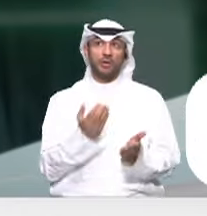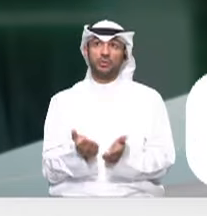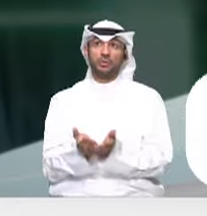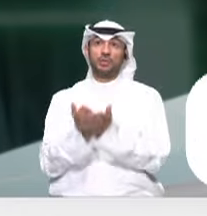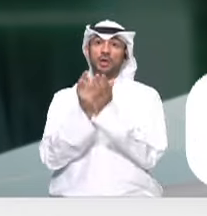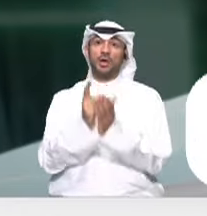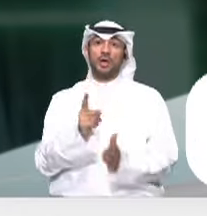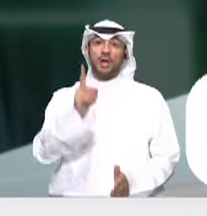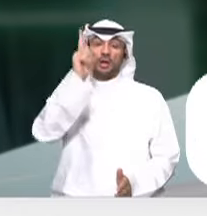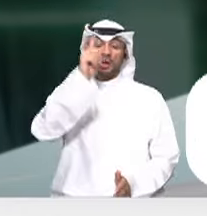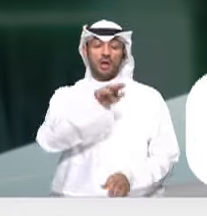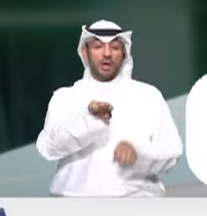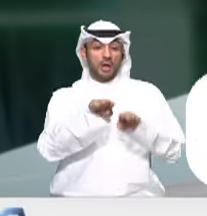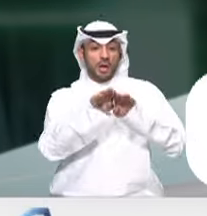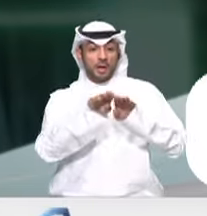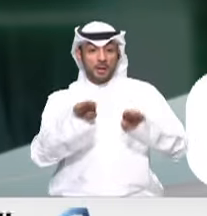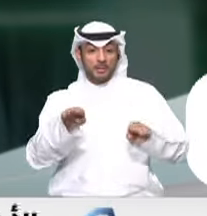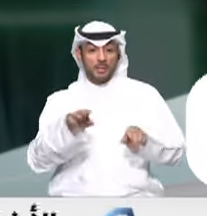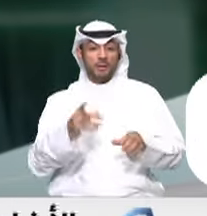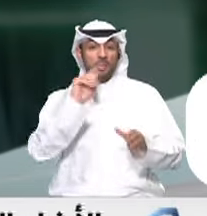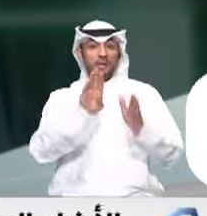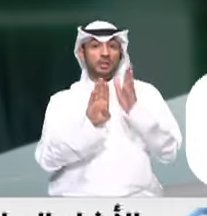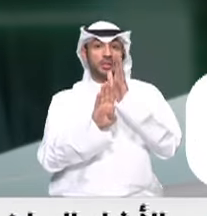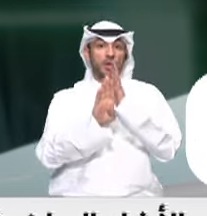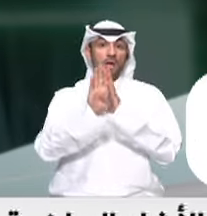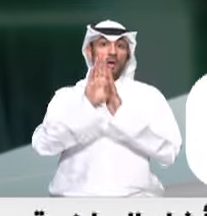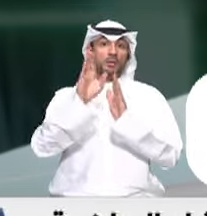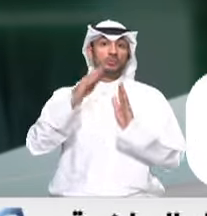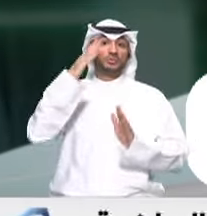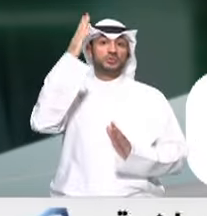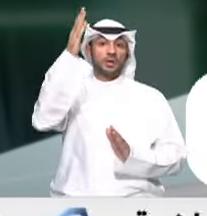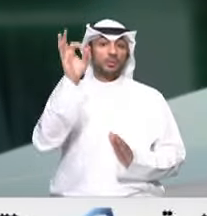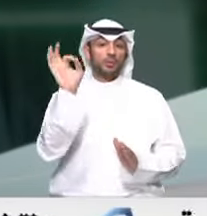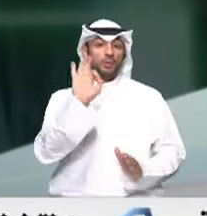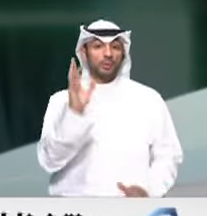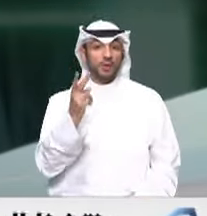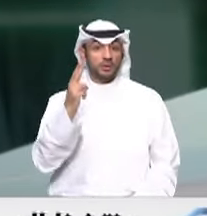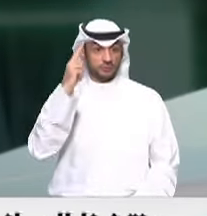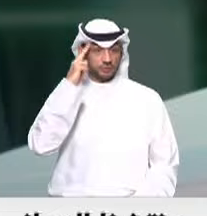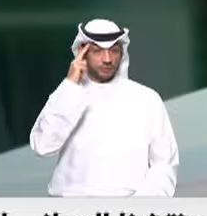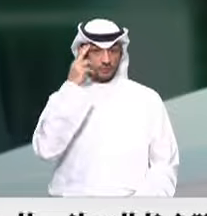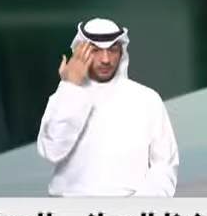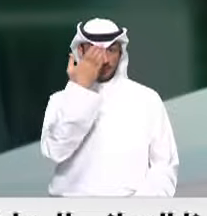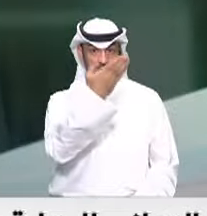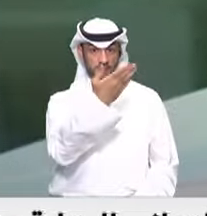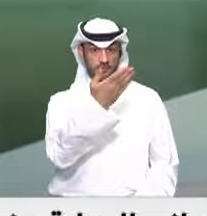أن يديم الأمن والأمان والتقدم والازدهار على المملكة.